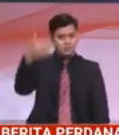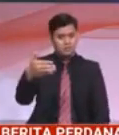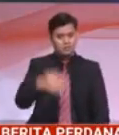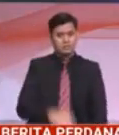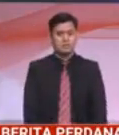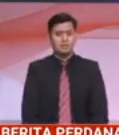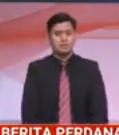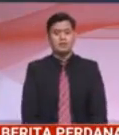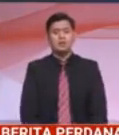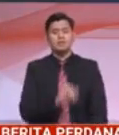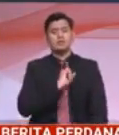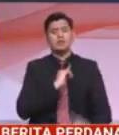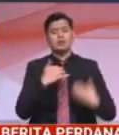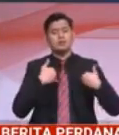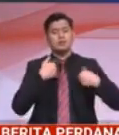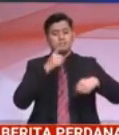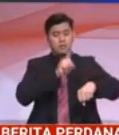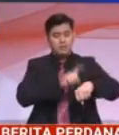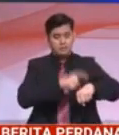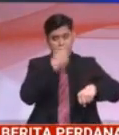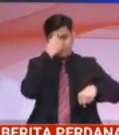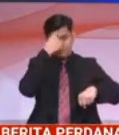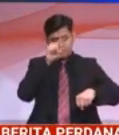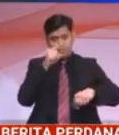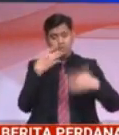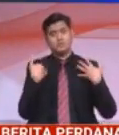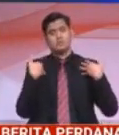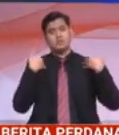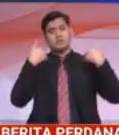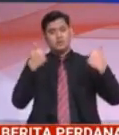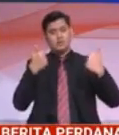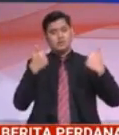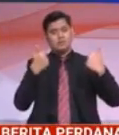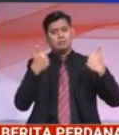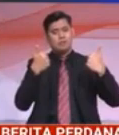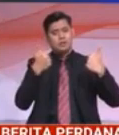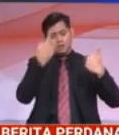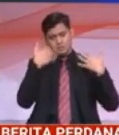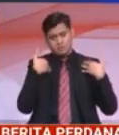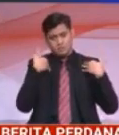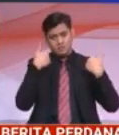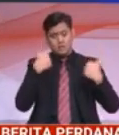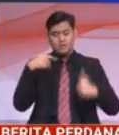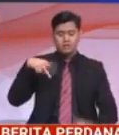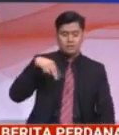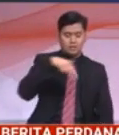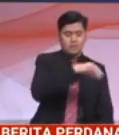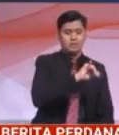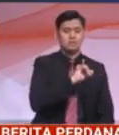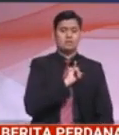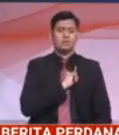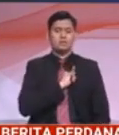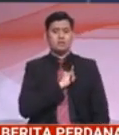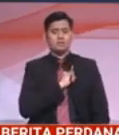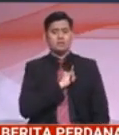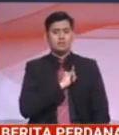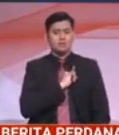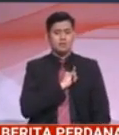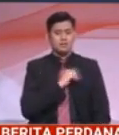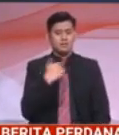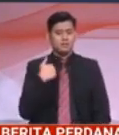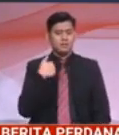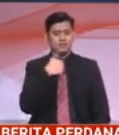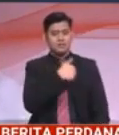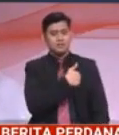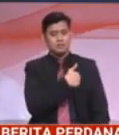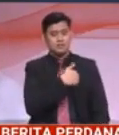I had a time untuk recover. For now lah, just recover a little bit. Next year going to be full swing. We don't know bila kita